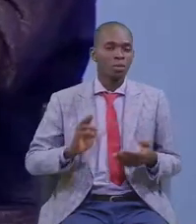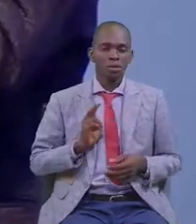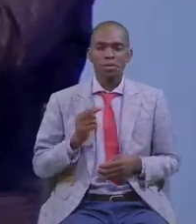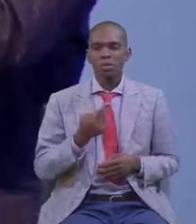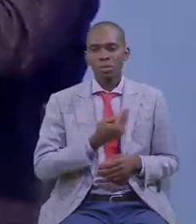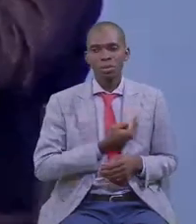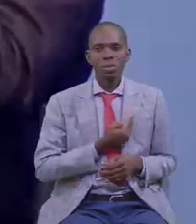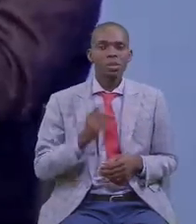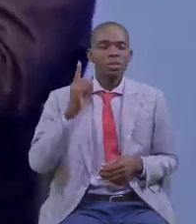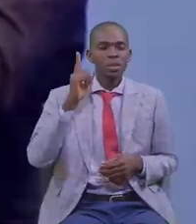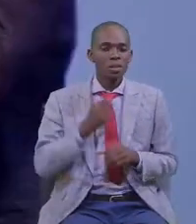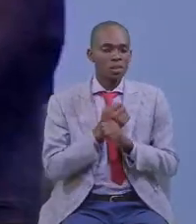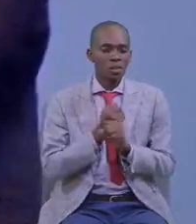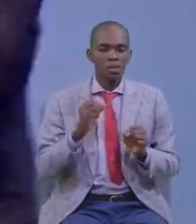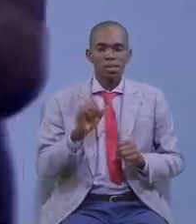nous sauve.